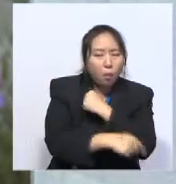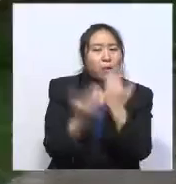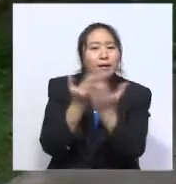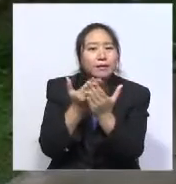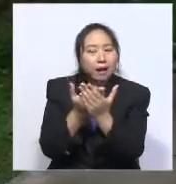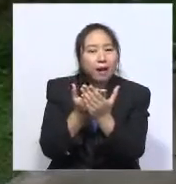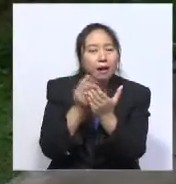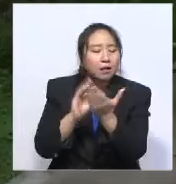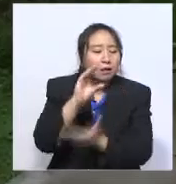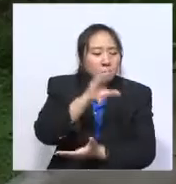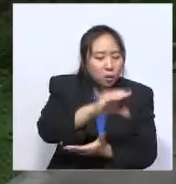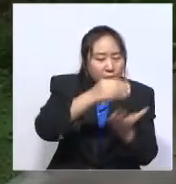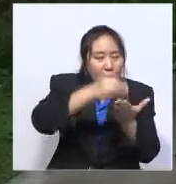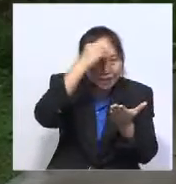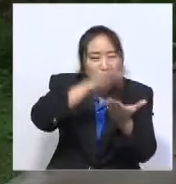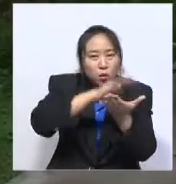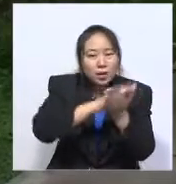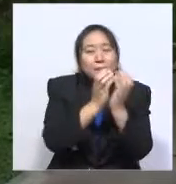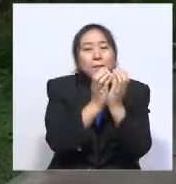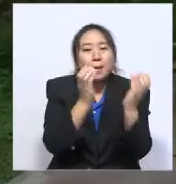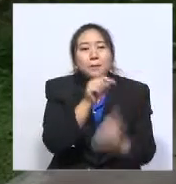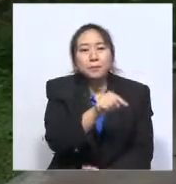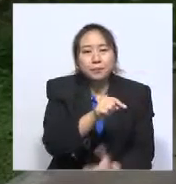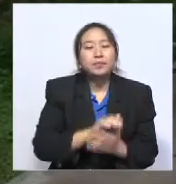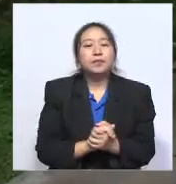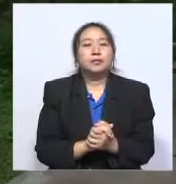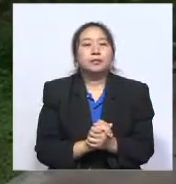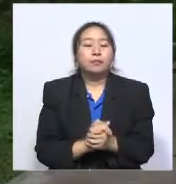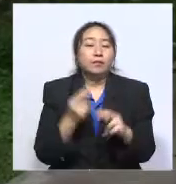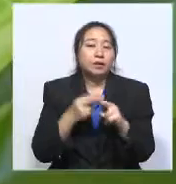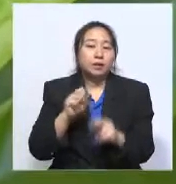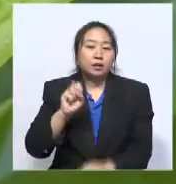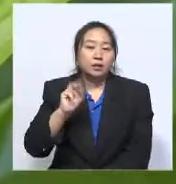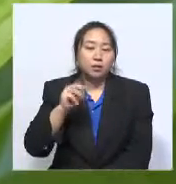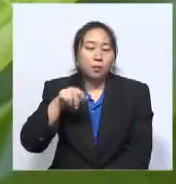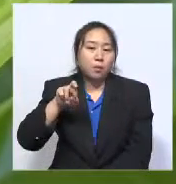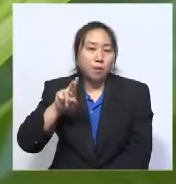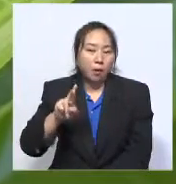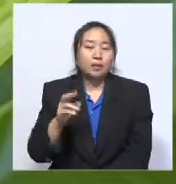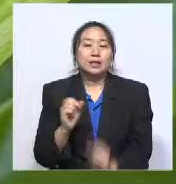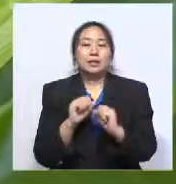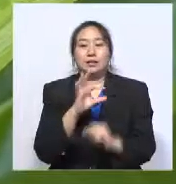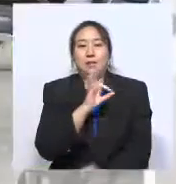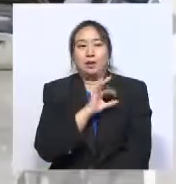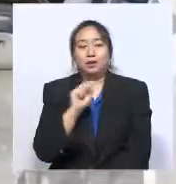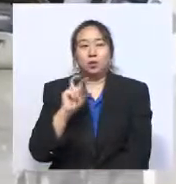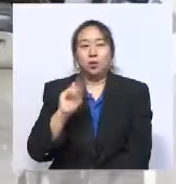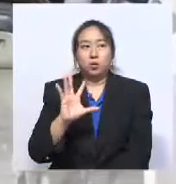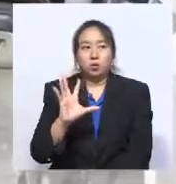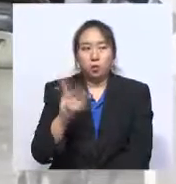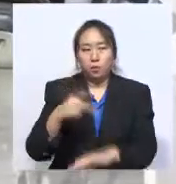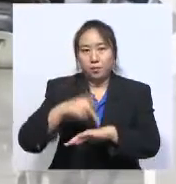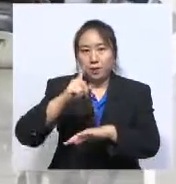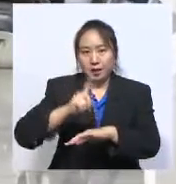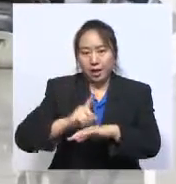นุนการศึกษาโรงเรียนพระปริยัติโดยนายสมพรเทพสินทาสมาชิกสภานิติบัญญัติแห่งชาติในฐานะประ